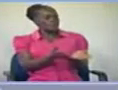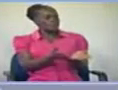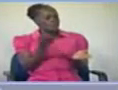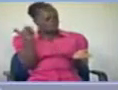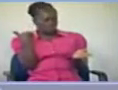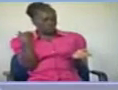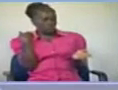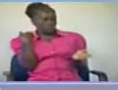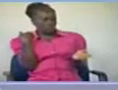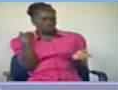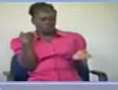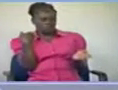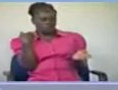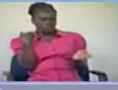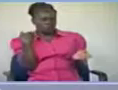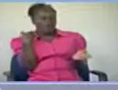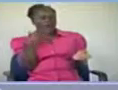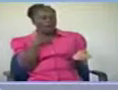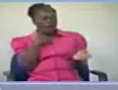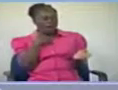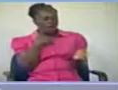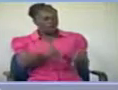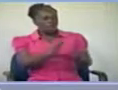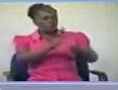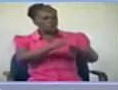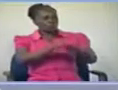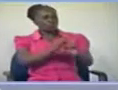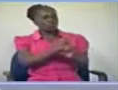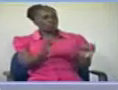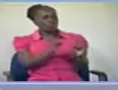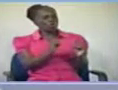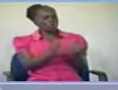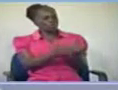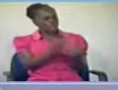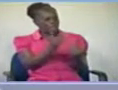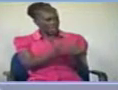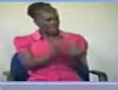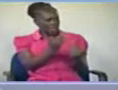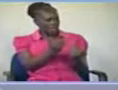nayo, hakukuwa na njia mwafaka ya kuuza